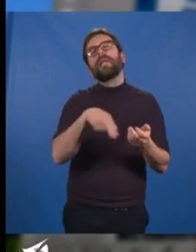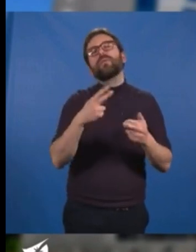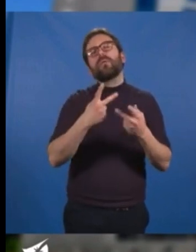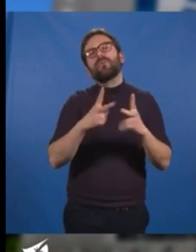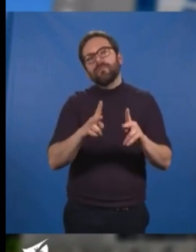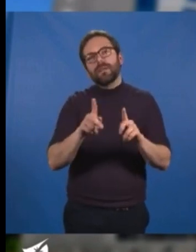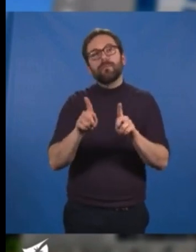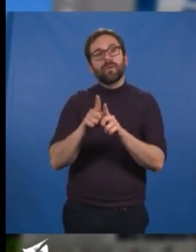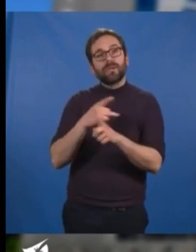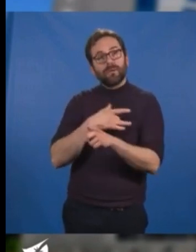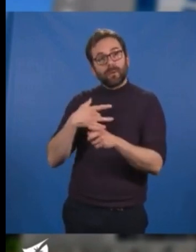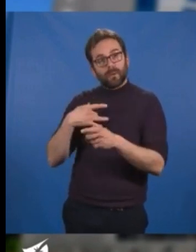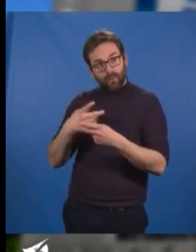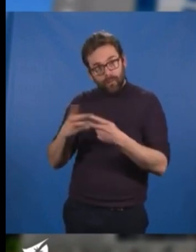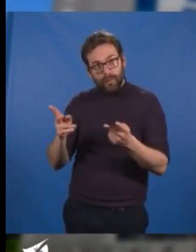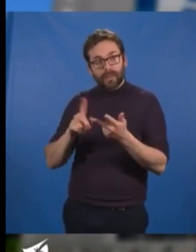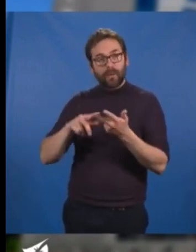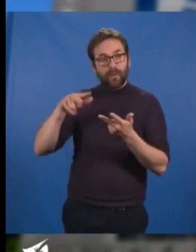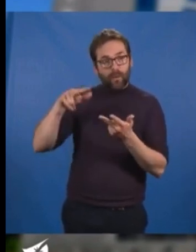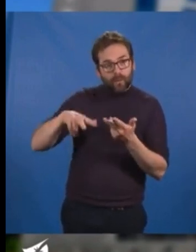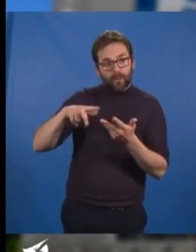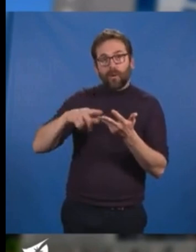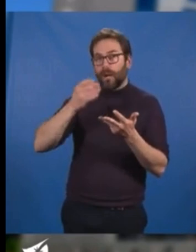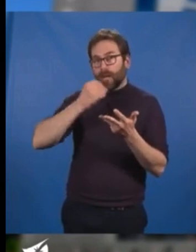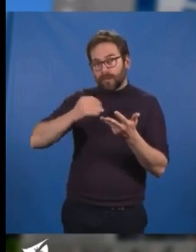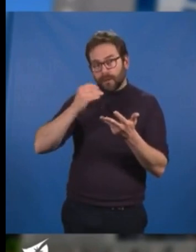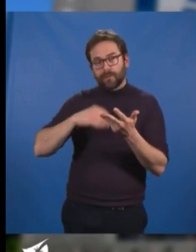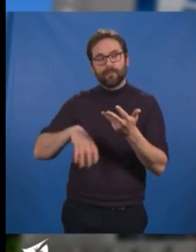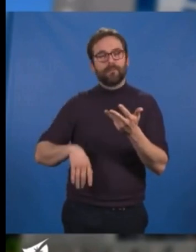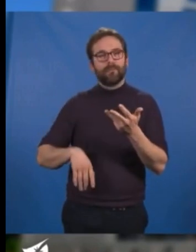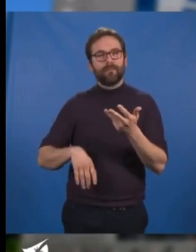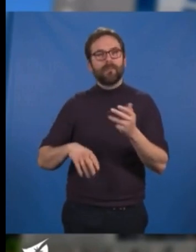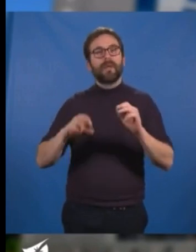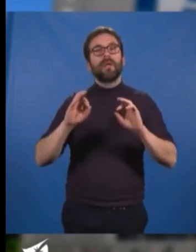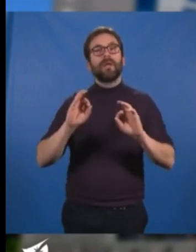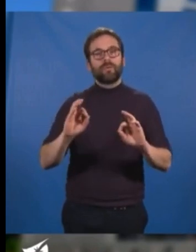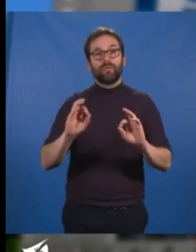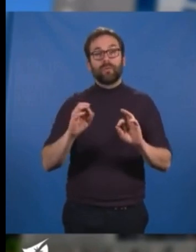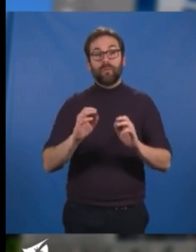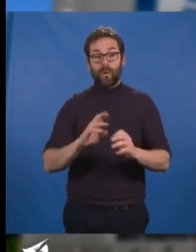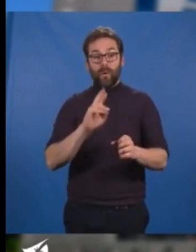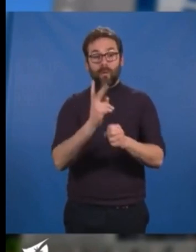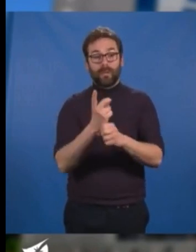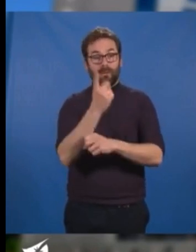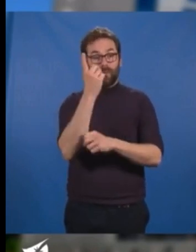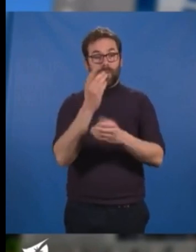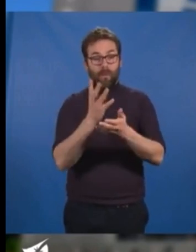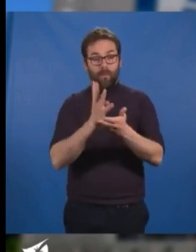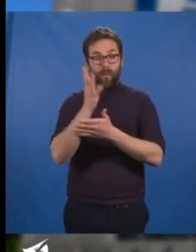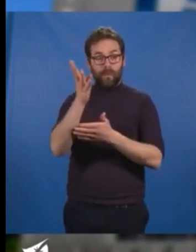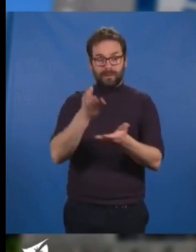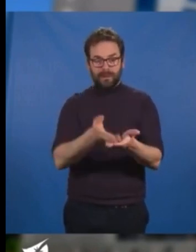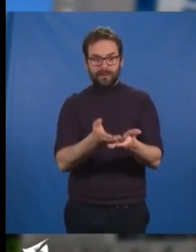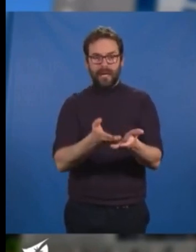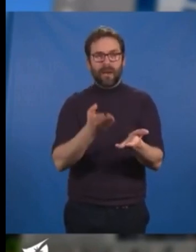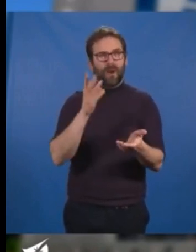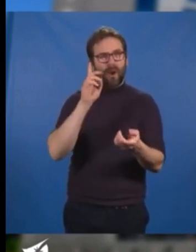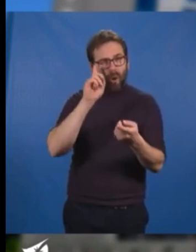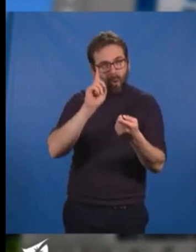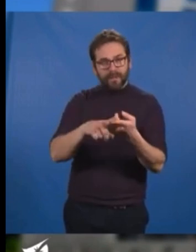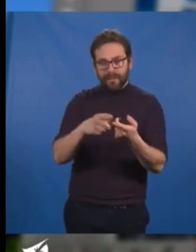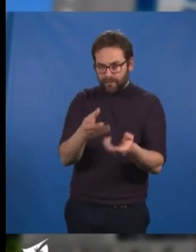aussi en matière de santé publique, de logement, d'alimentation. Et le projet qui va se dessiner à l'Hôtel-Dieu ces prochaines années, nous demandons à ce qu'il soit au service